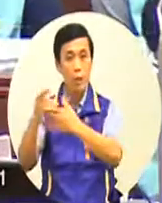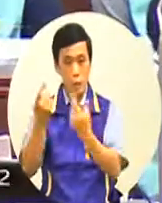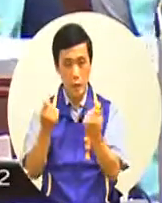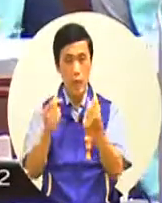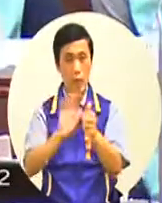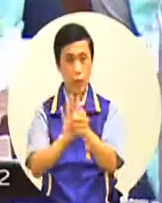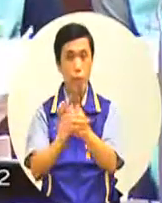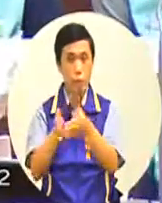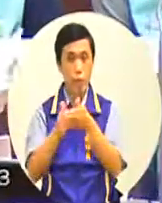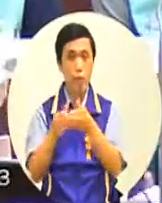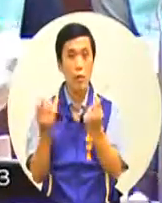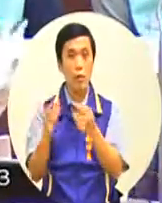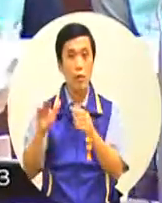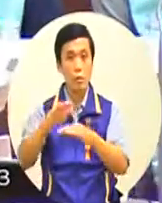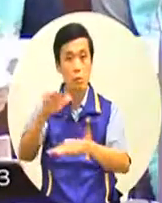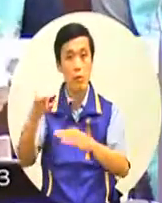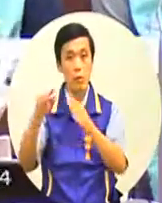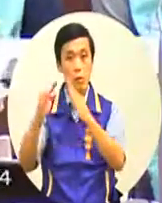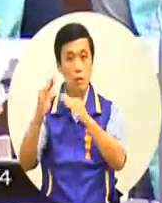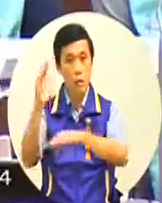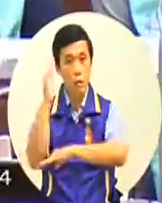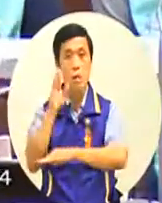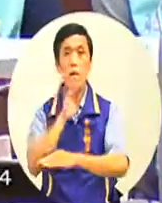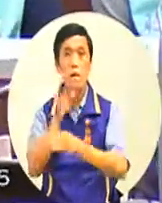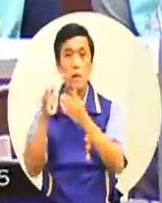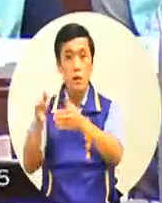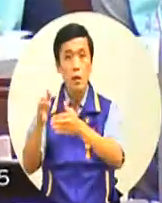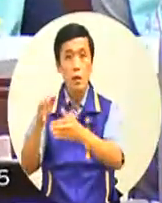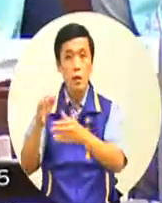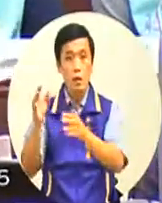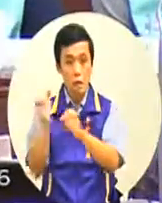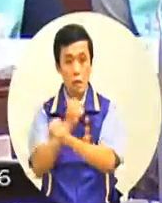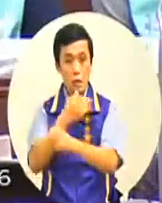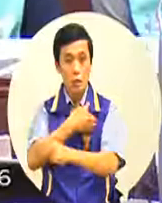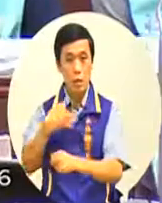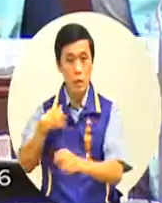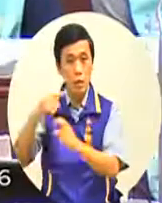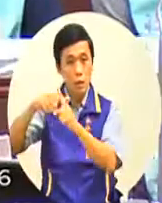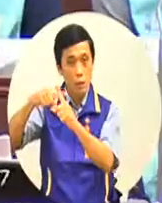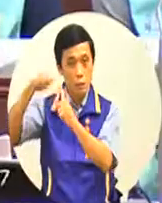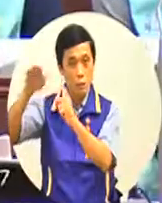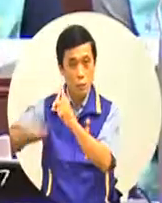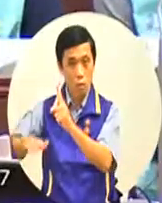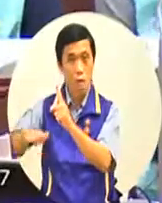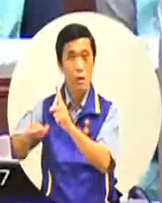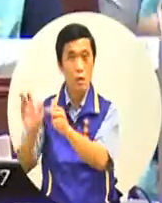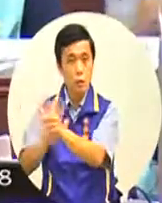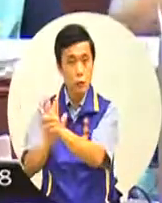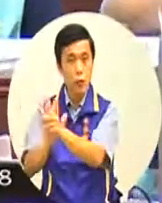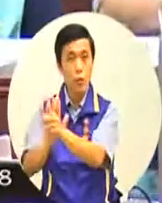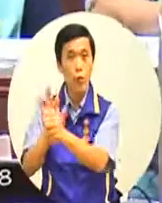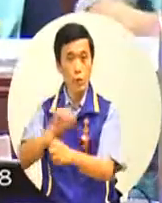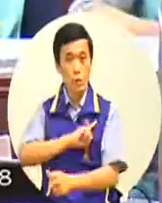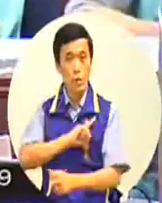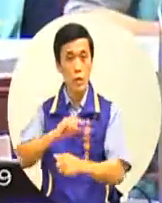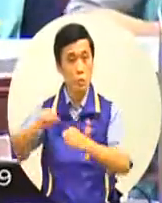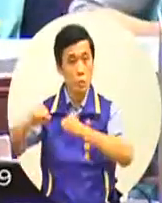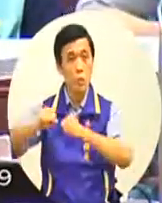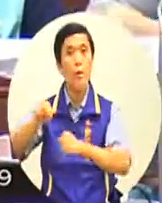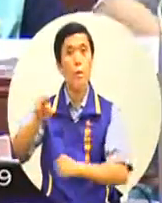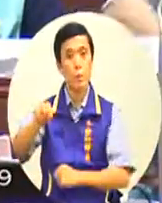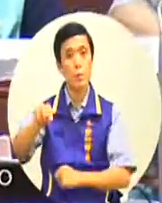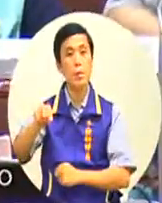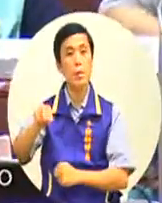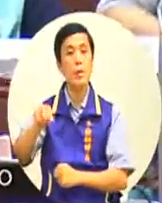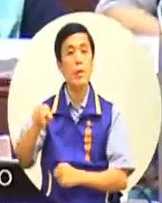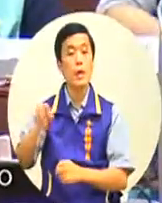社政的比较是低度失能需求的，然后有一点基本自理能力的一些部分，那